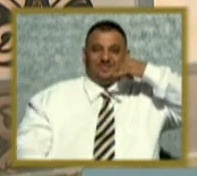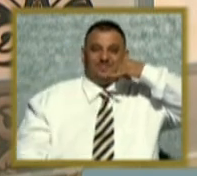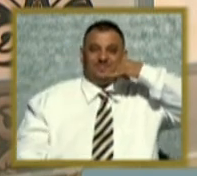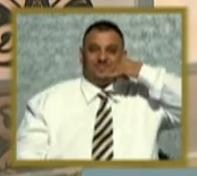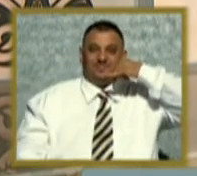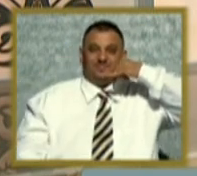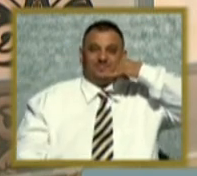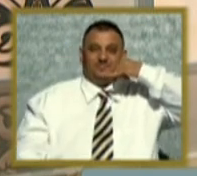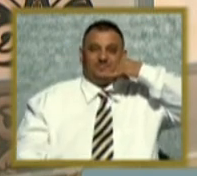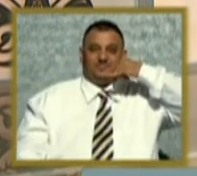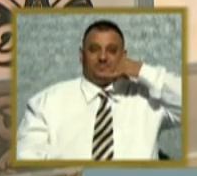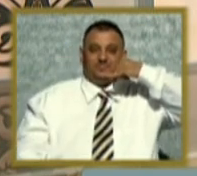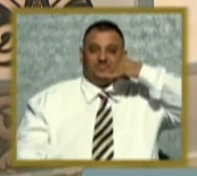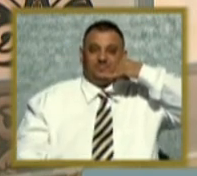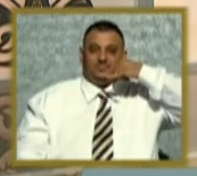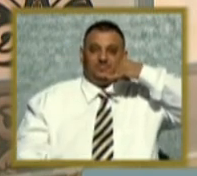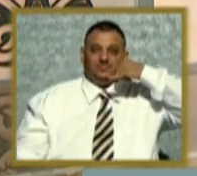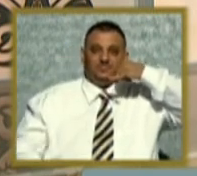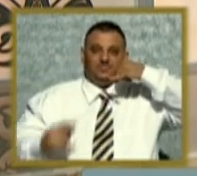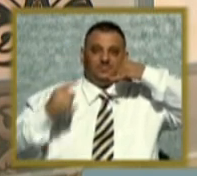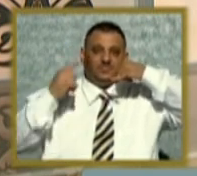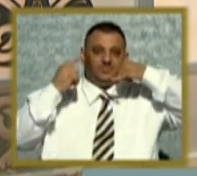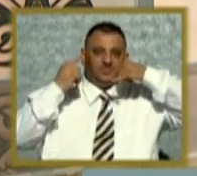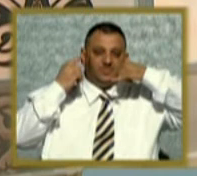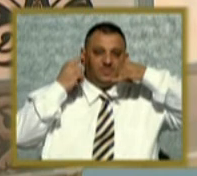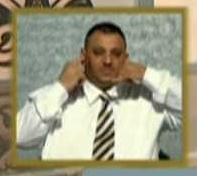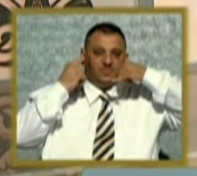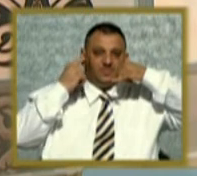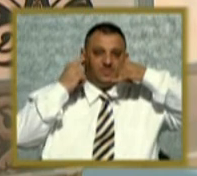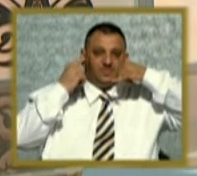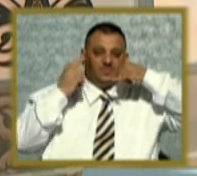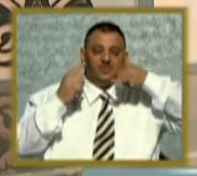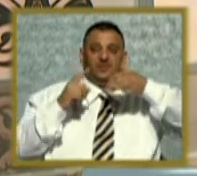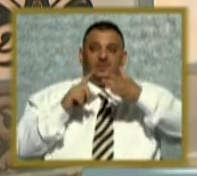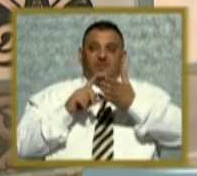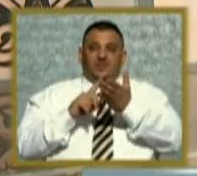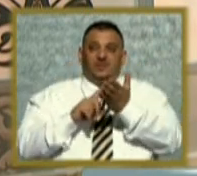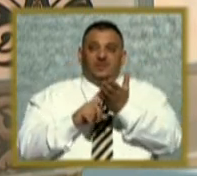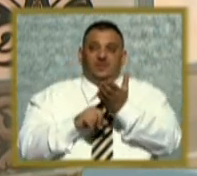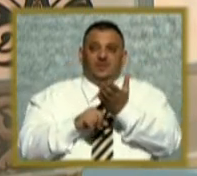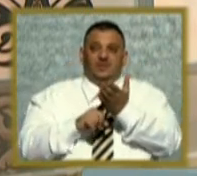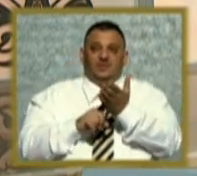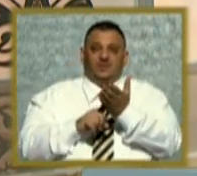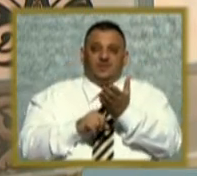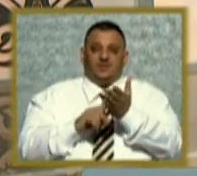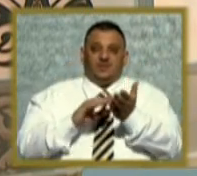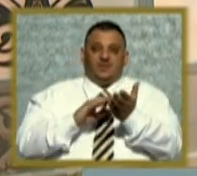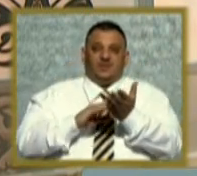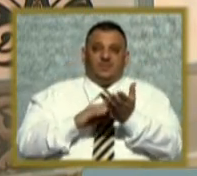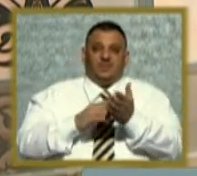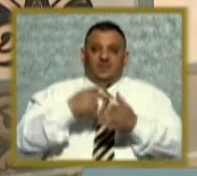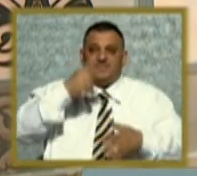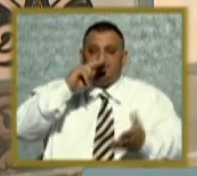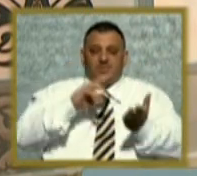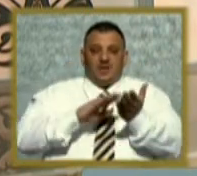شيخنا. وعليكم السلام. قصور بالقرآن يقول له علم غيب السماوات والأرض. نعم. ما مسني سوء ولا